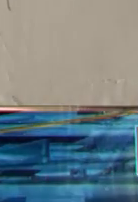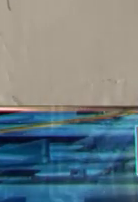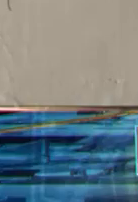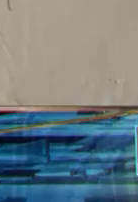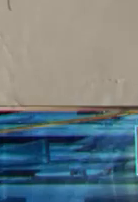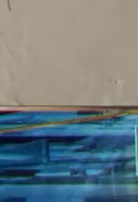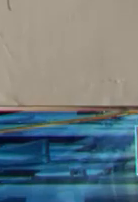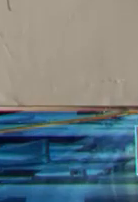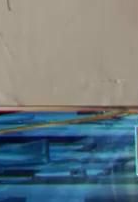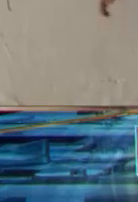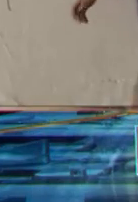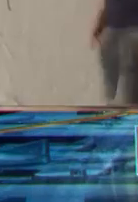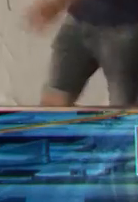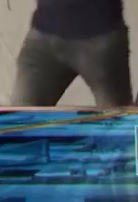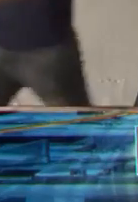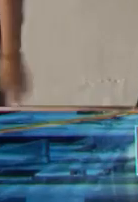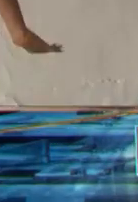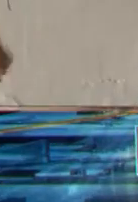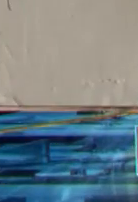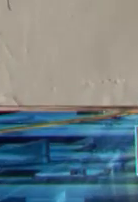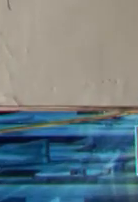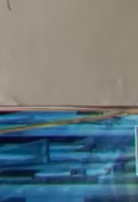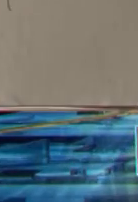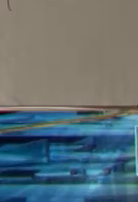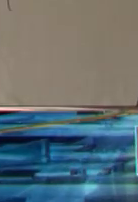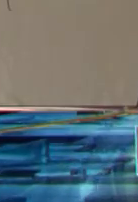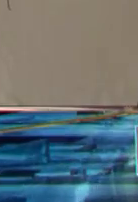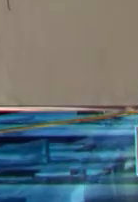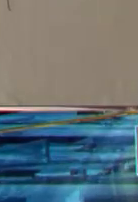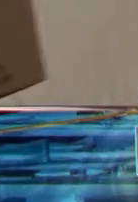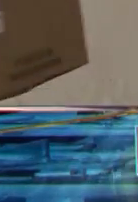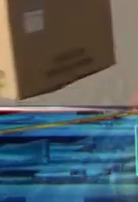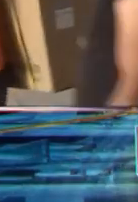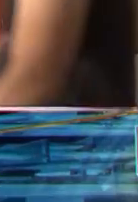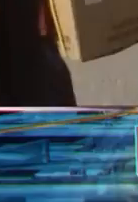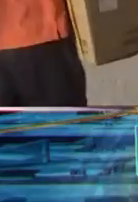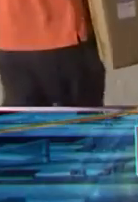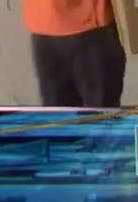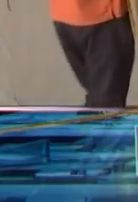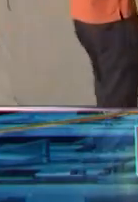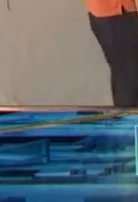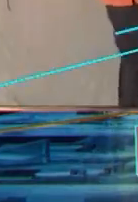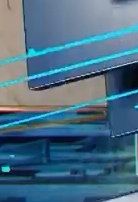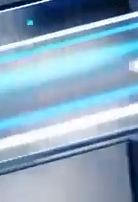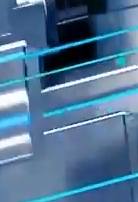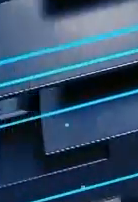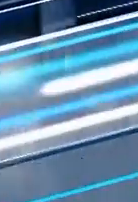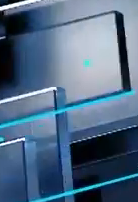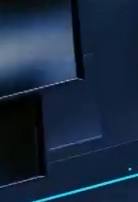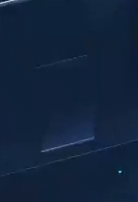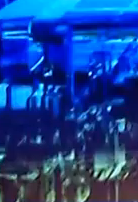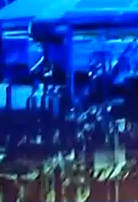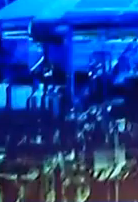бізге гуманитарлық көмек келіп түсті. Оның ішінде жаңағы мынау бетперделер, перчаткалар.